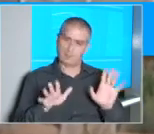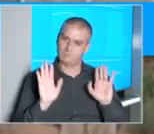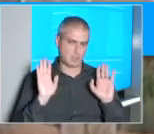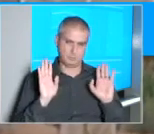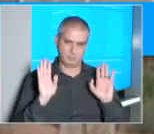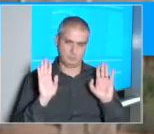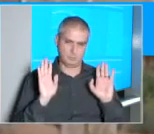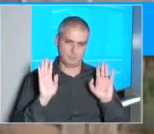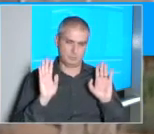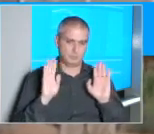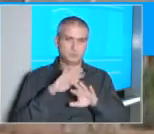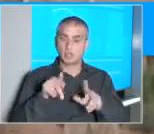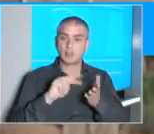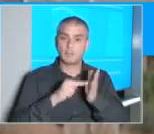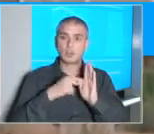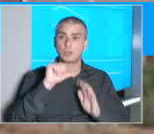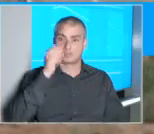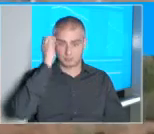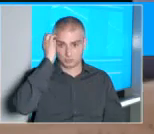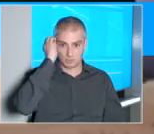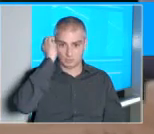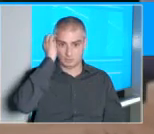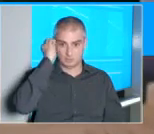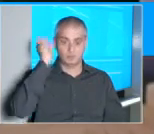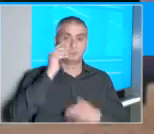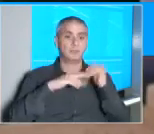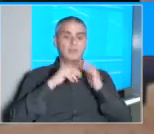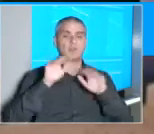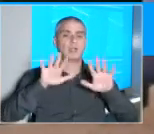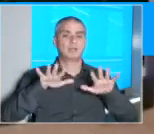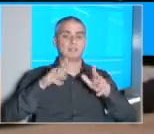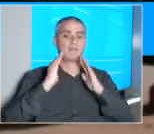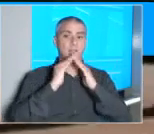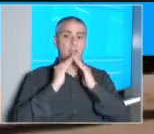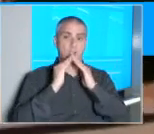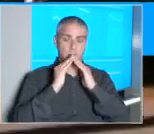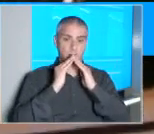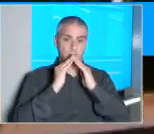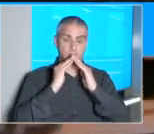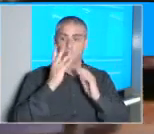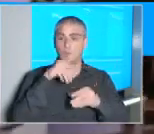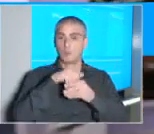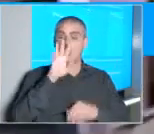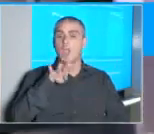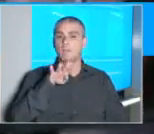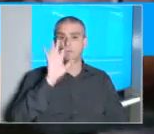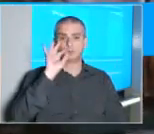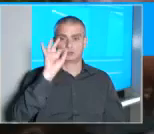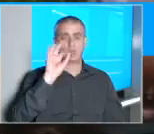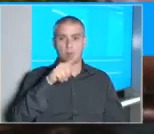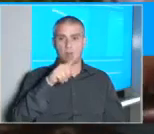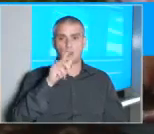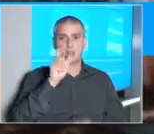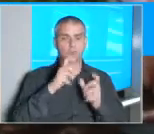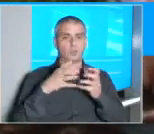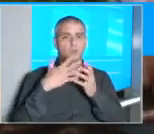הזה, בתוכנית הראשונה, היו אמורים לבנות כ-10,000 יחידות, שכ-4,000 מהם שייכים